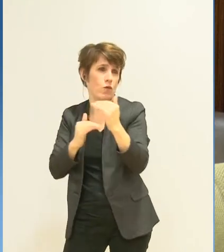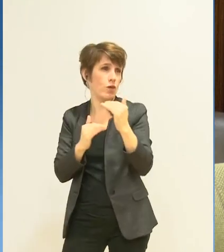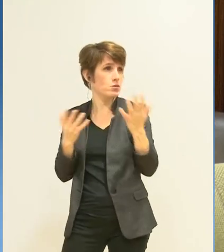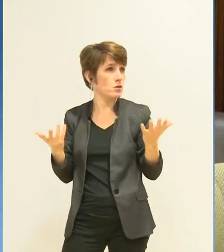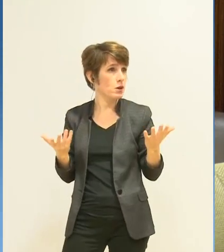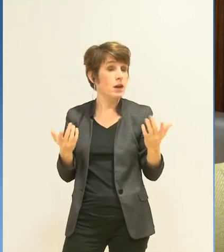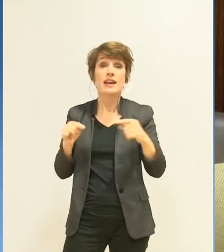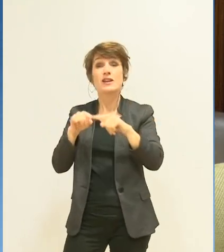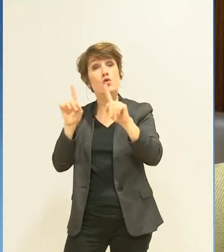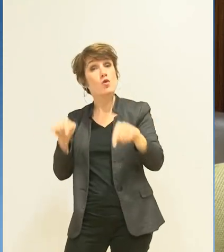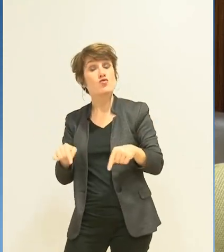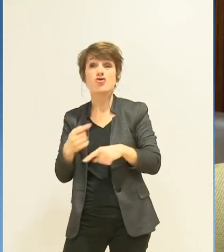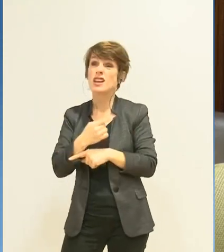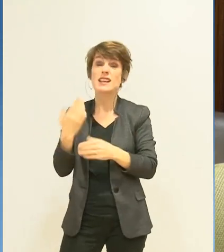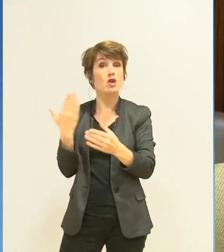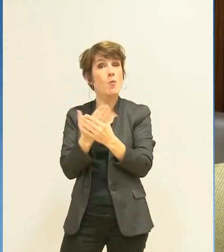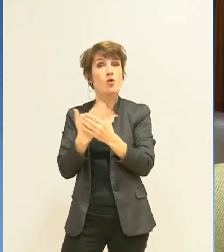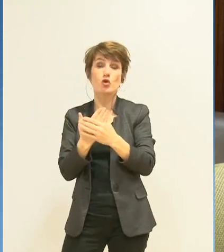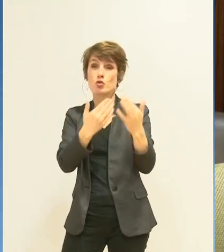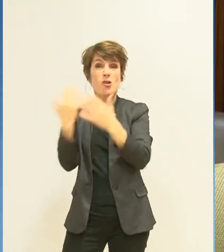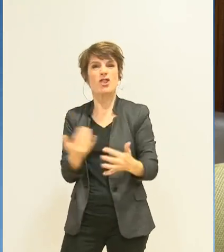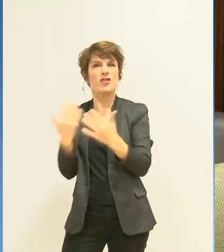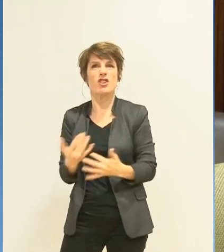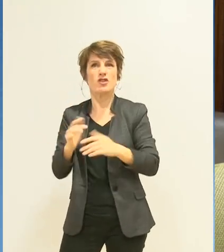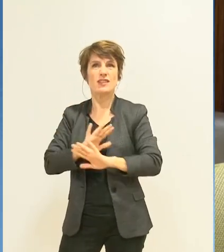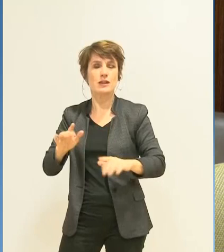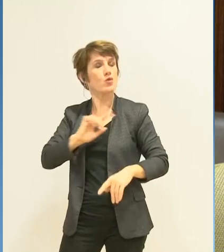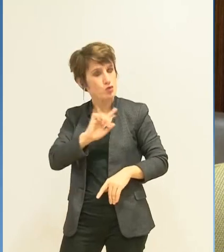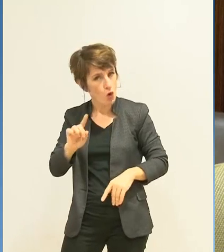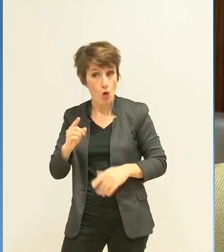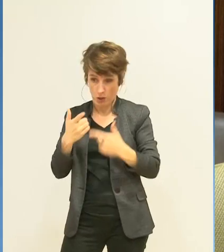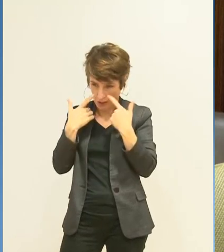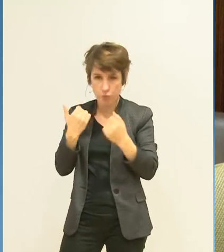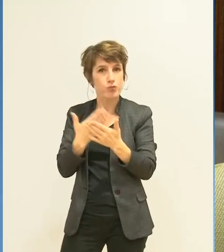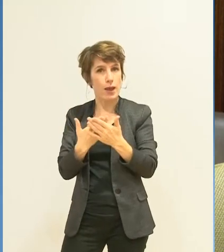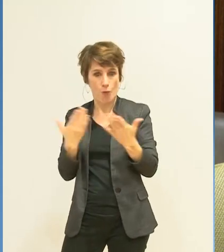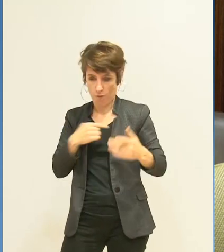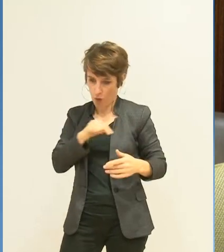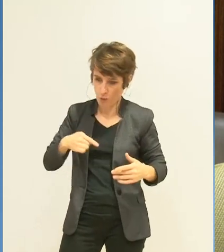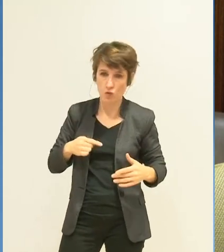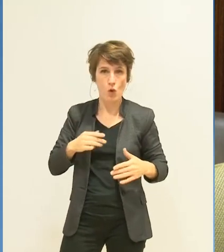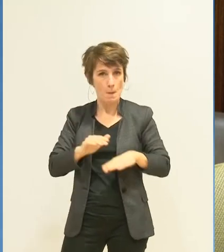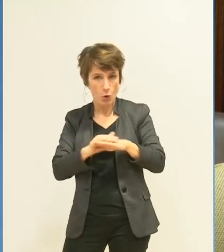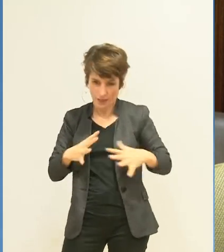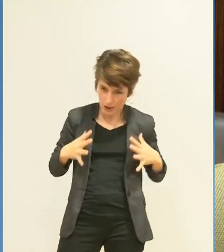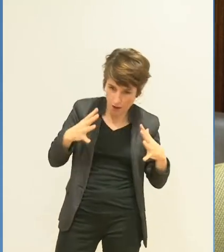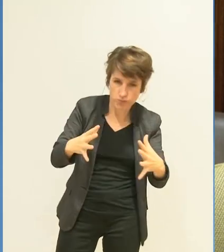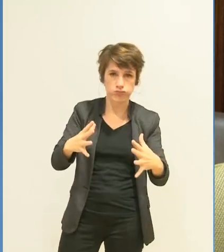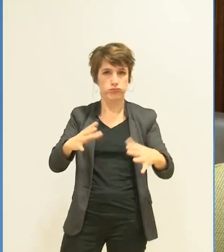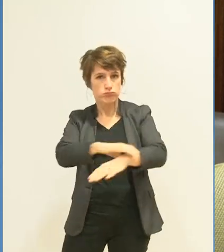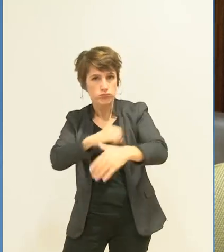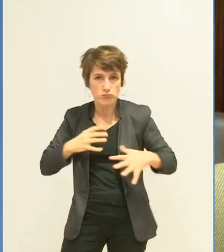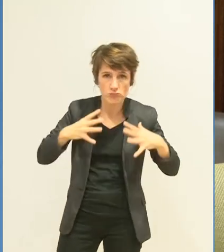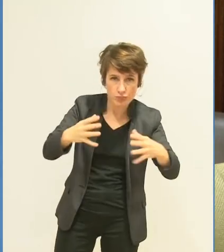pas seulement un document financier il est aussi un acte d'engagement politique qui ouvre des perspectives un